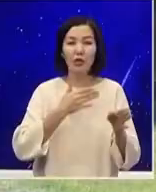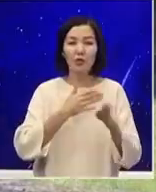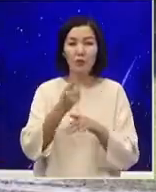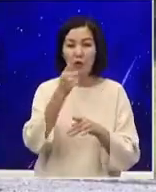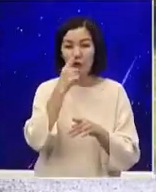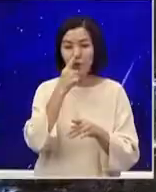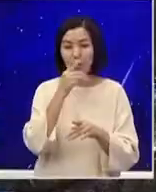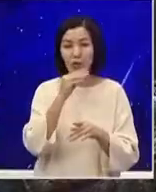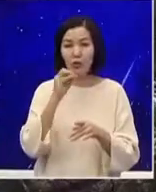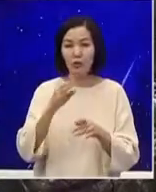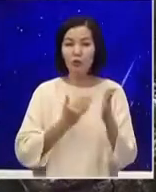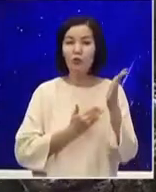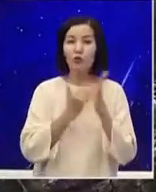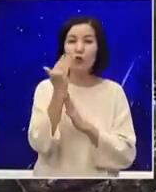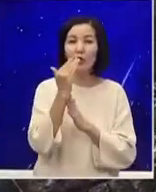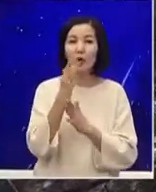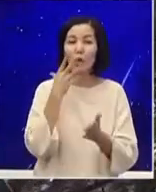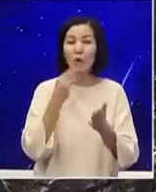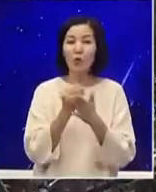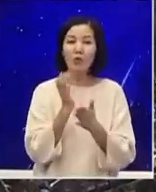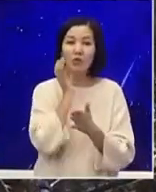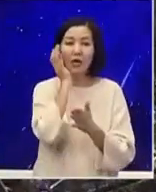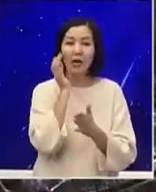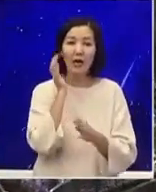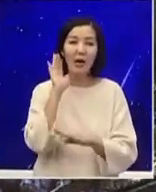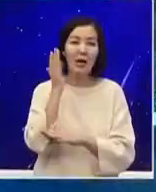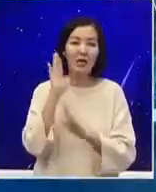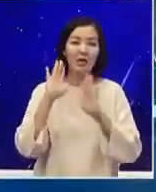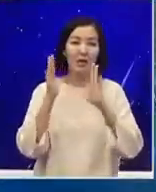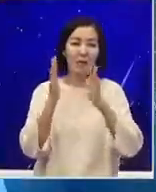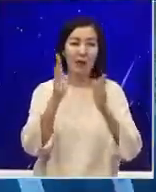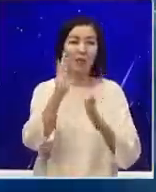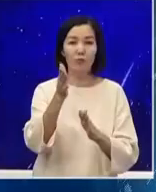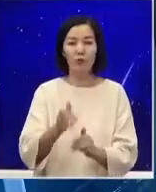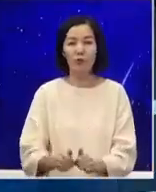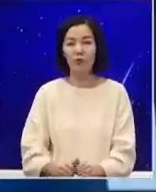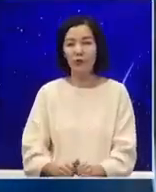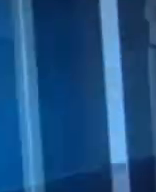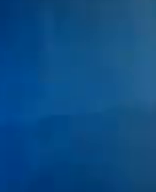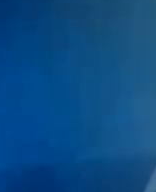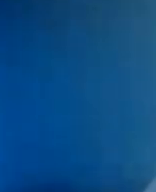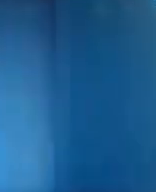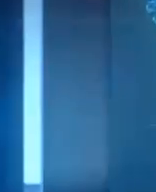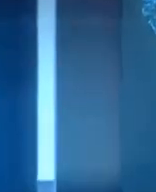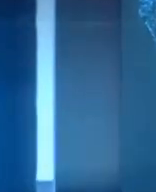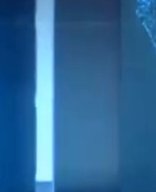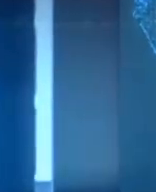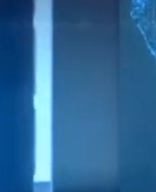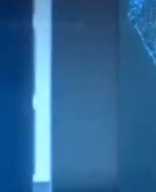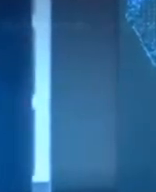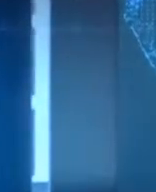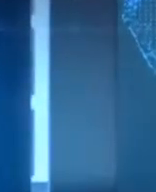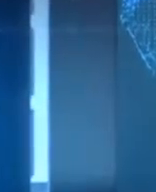арада жетісудың жоғары өнімді өз жаңғақ ағашы мен бағы болады. Әмина Құдайберген, Гүлназ Мұстафа, Абзал Нүсіп,